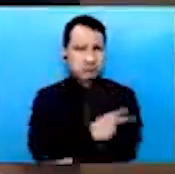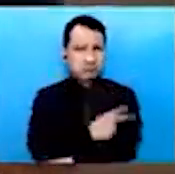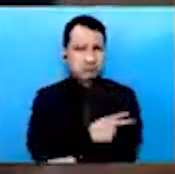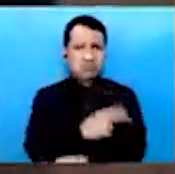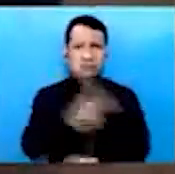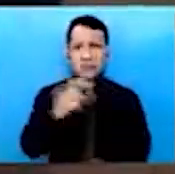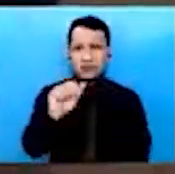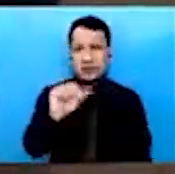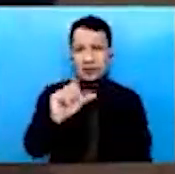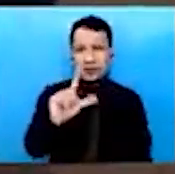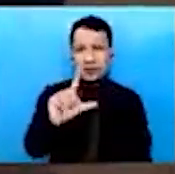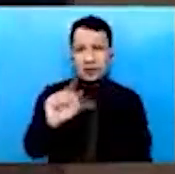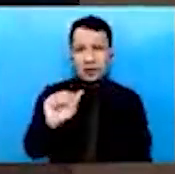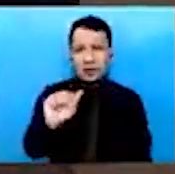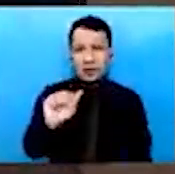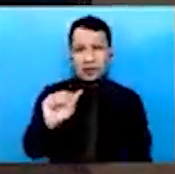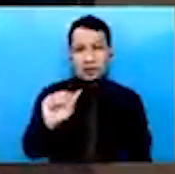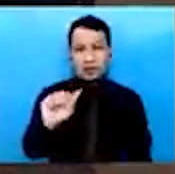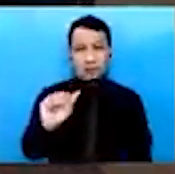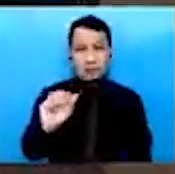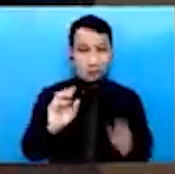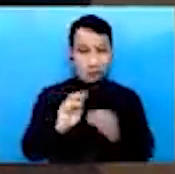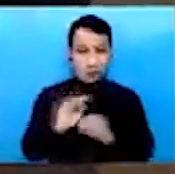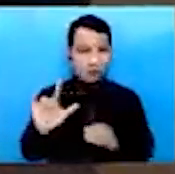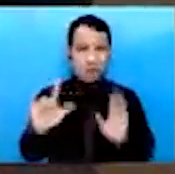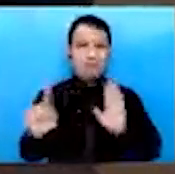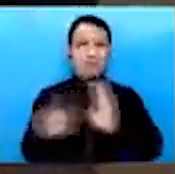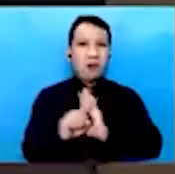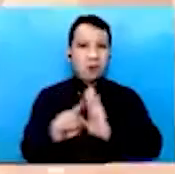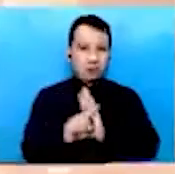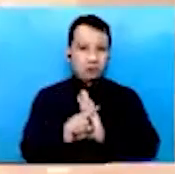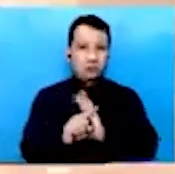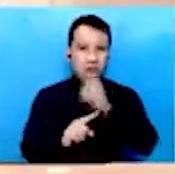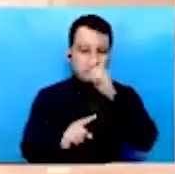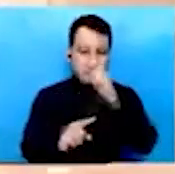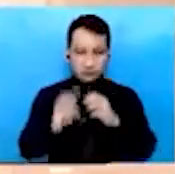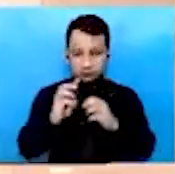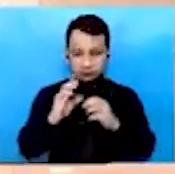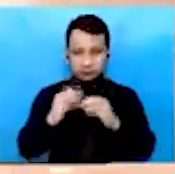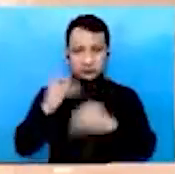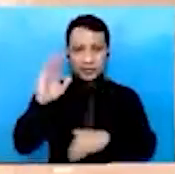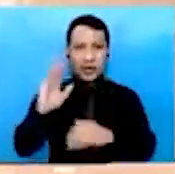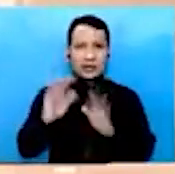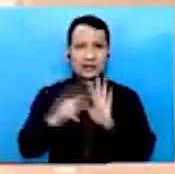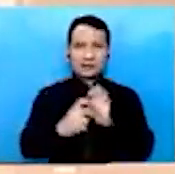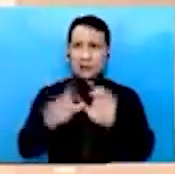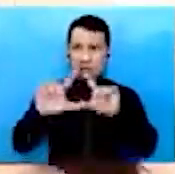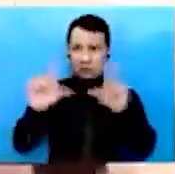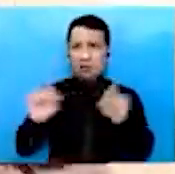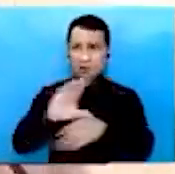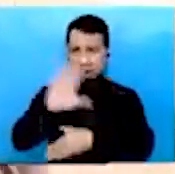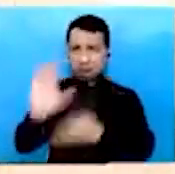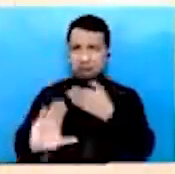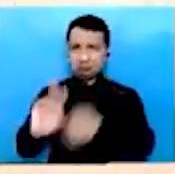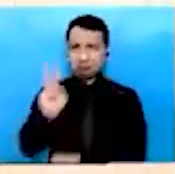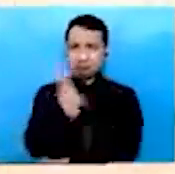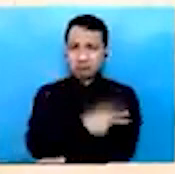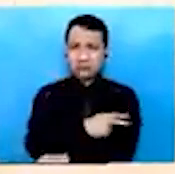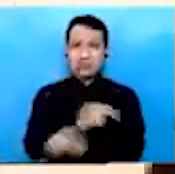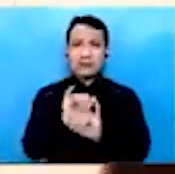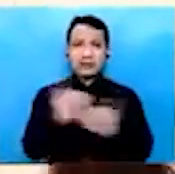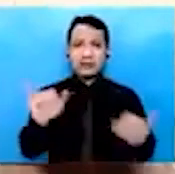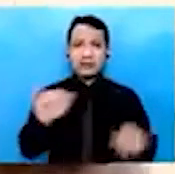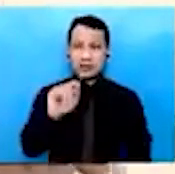hindi pinapapasok ang mga senior na lagpas 65 years old kahit pa fully vaccinated. Ganyan din pati sa Estancia